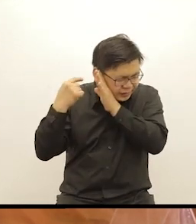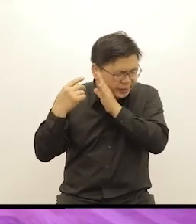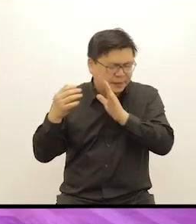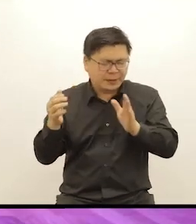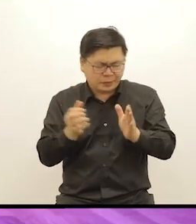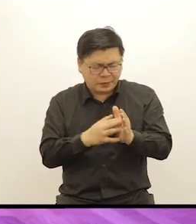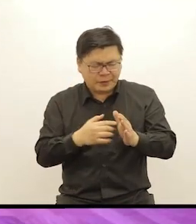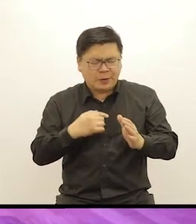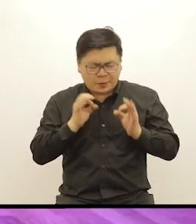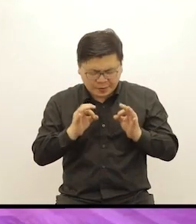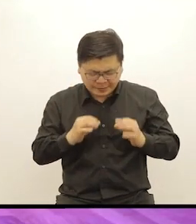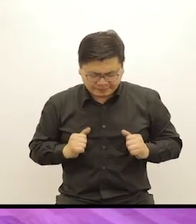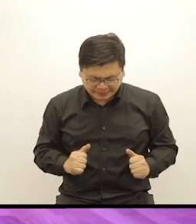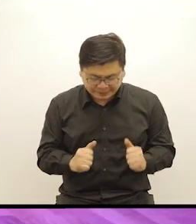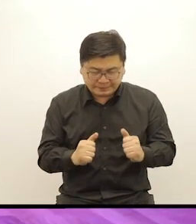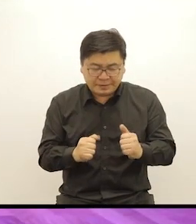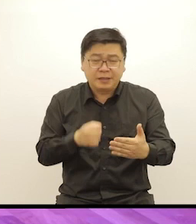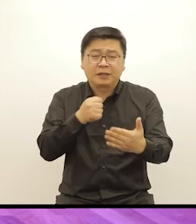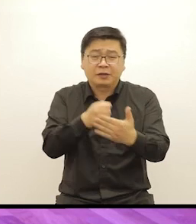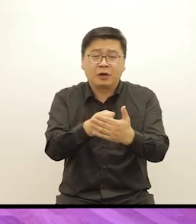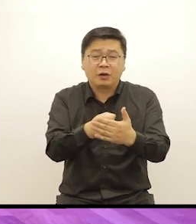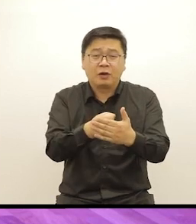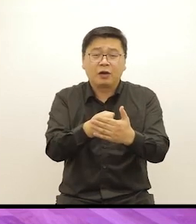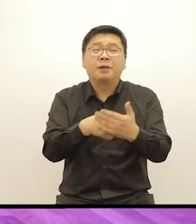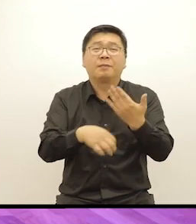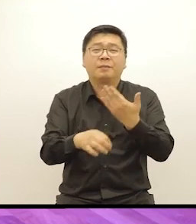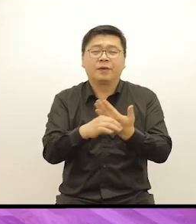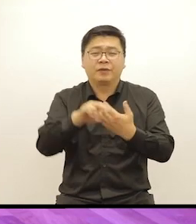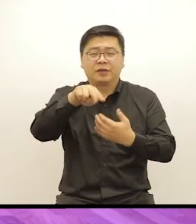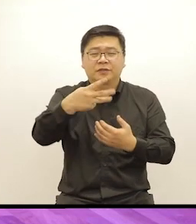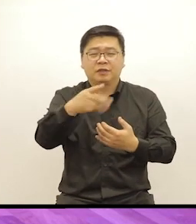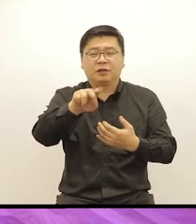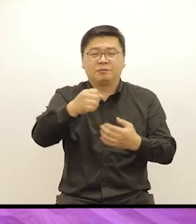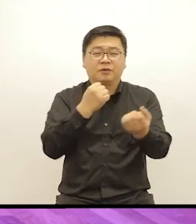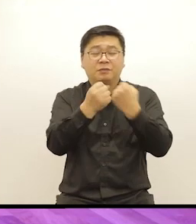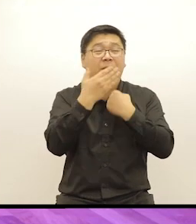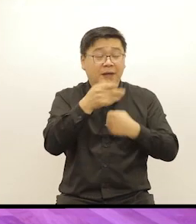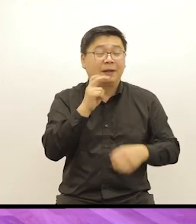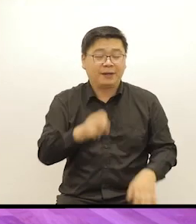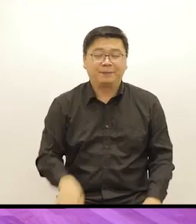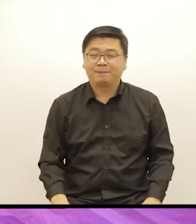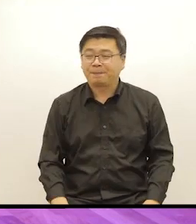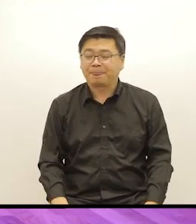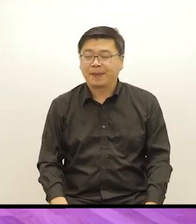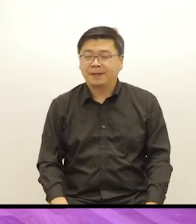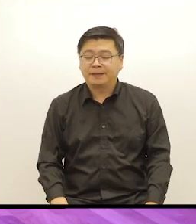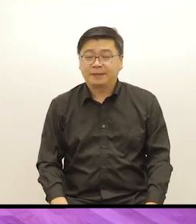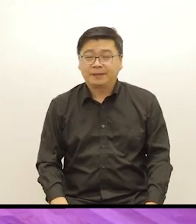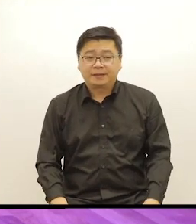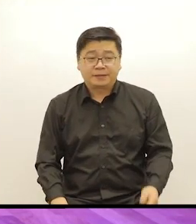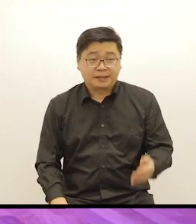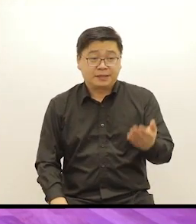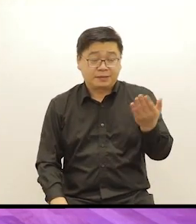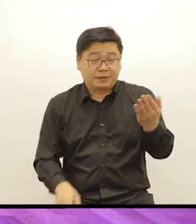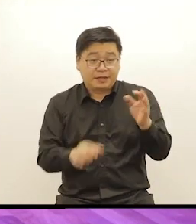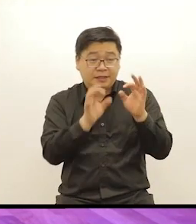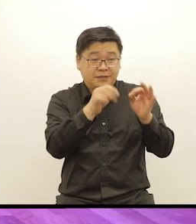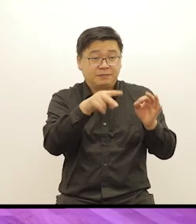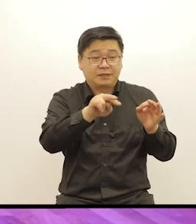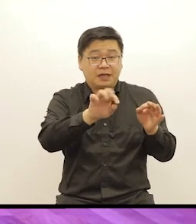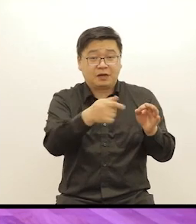내야 또 그 과정을 이겨낼 수 있다라는 생각도 듭니다. 예, 김상원 씨도 뭐